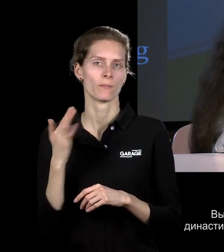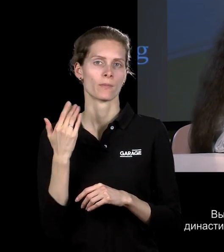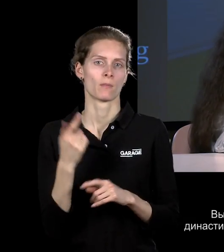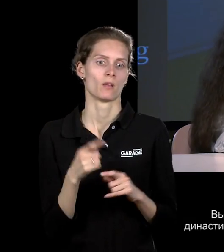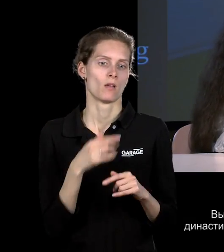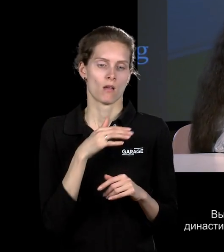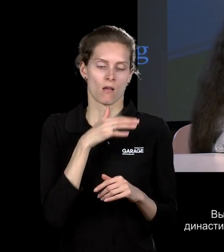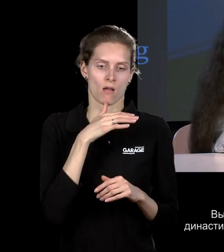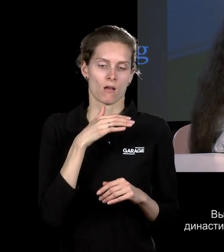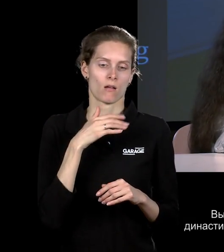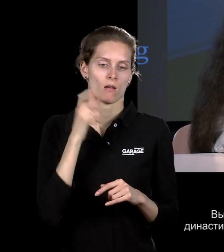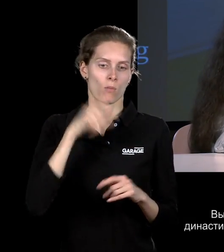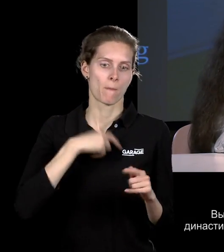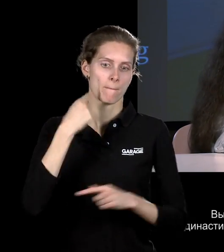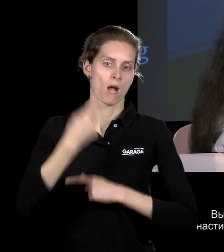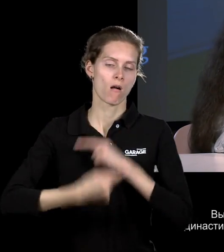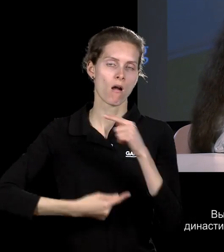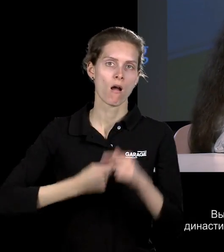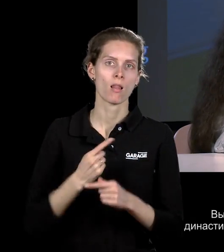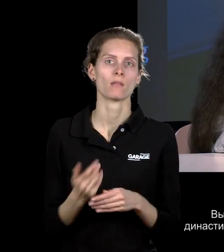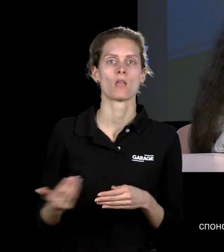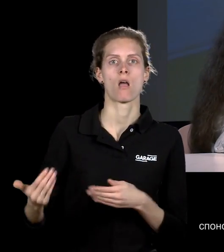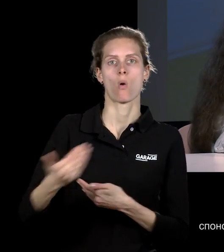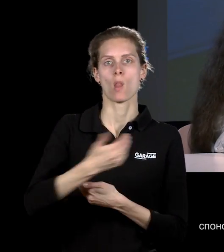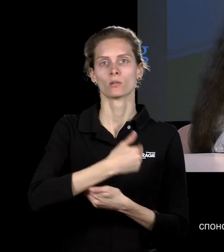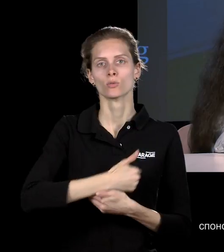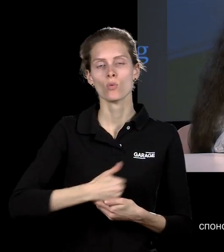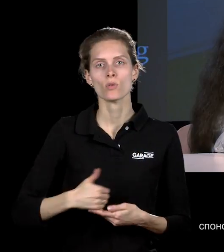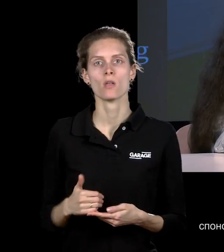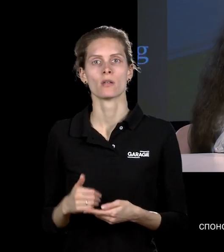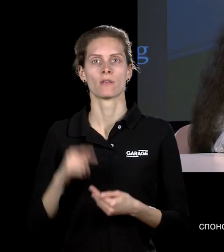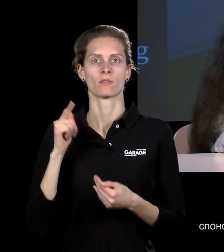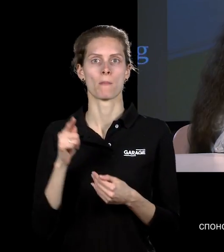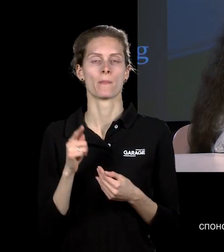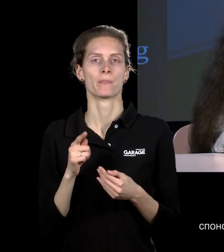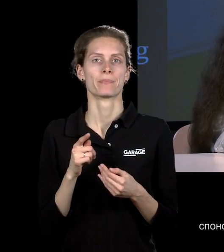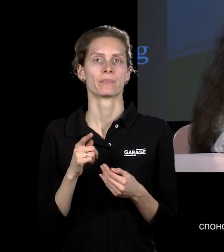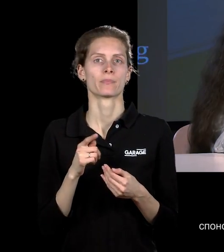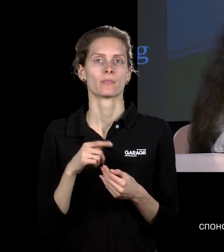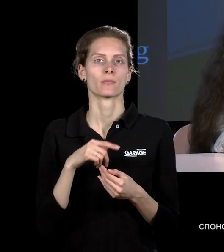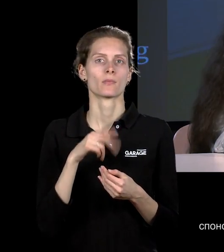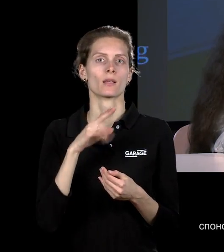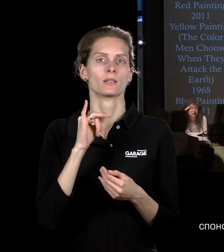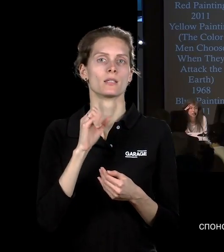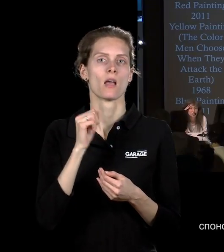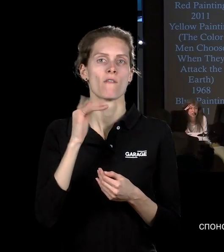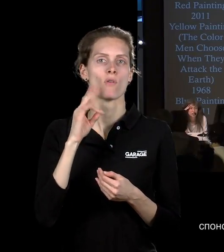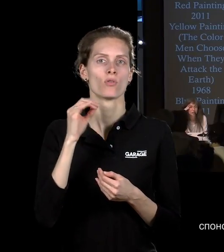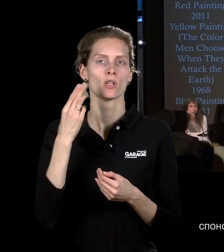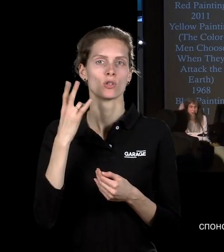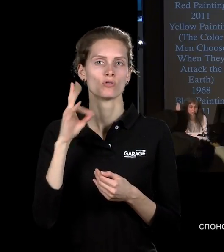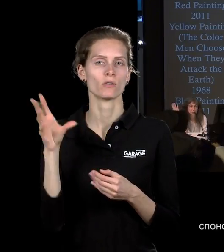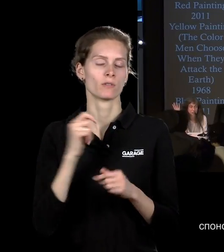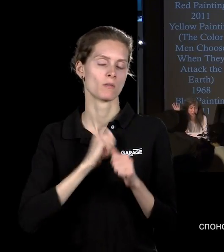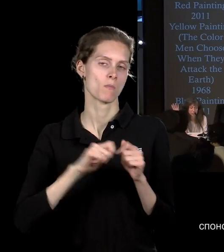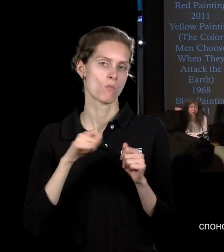династия знаменитых американских коллекционеров и меценатов, которым, собственно, принадлежит также Диа Фондейшн, которая спонсировала весь